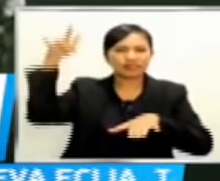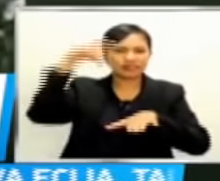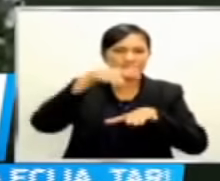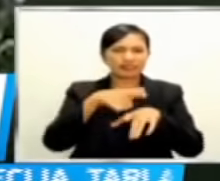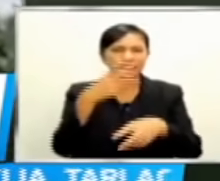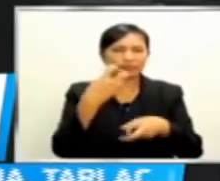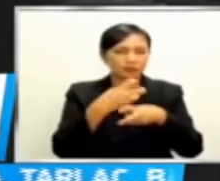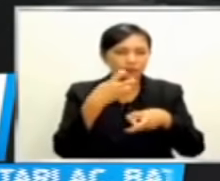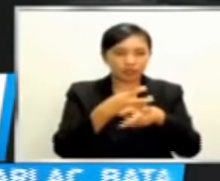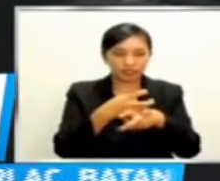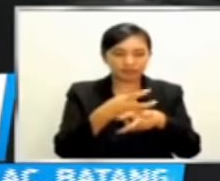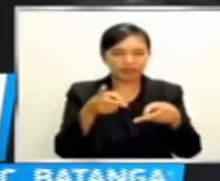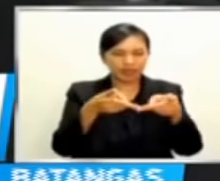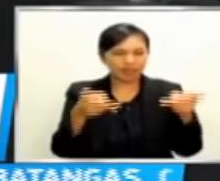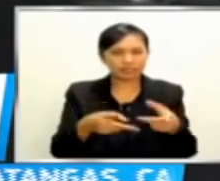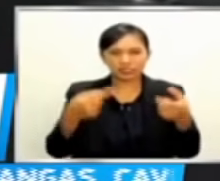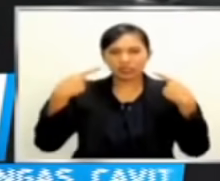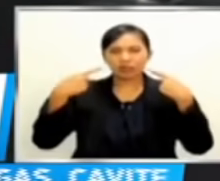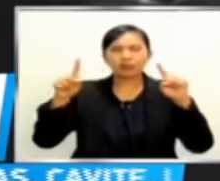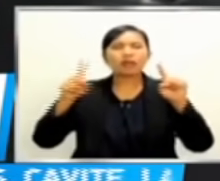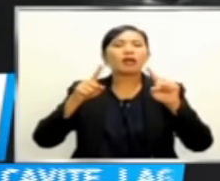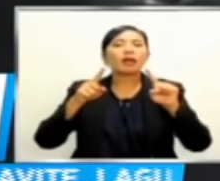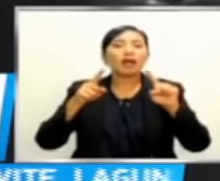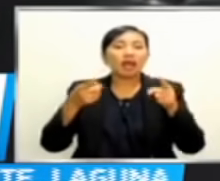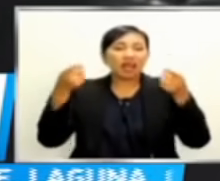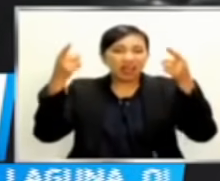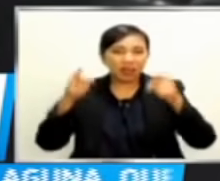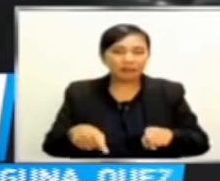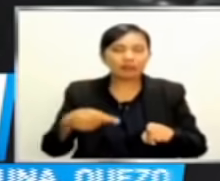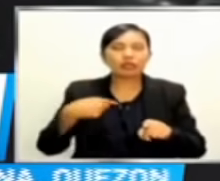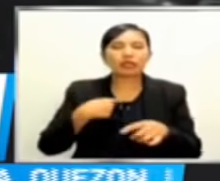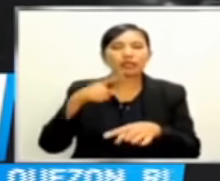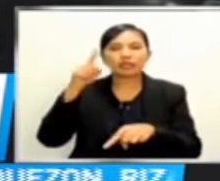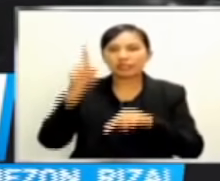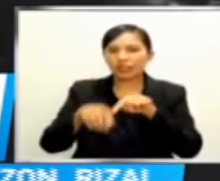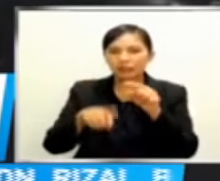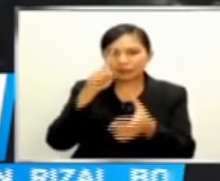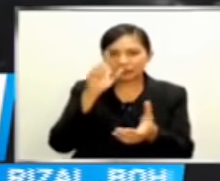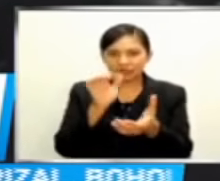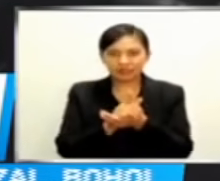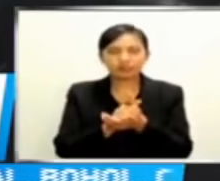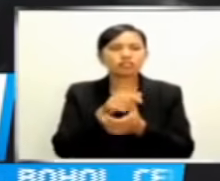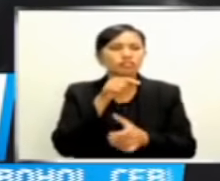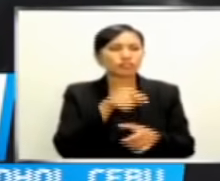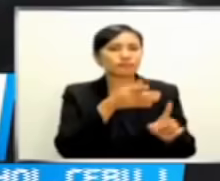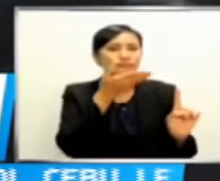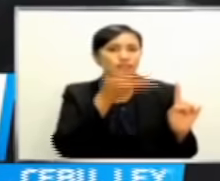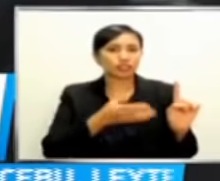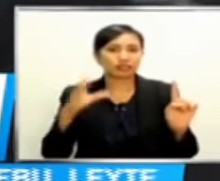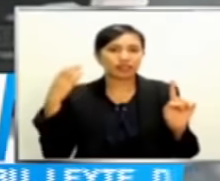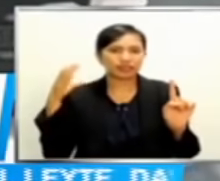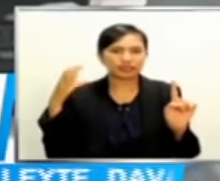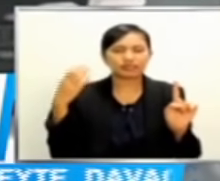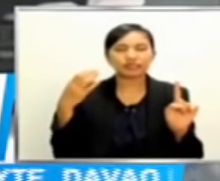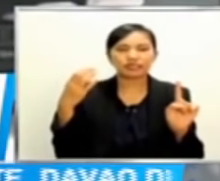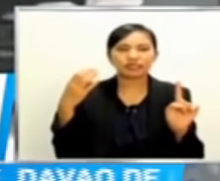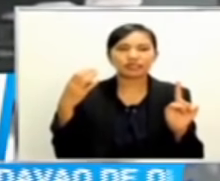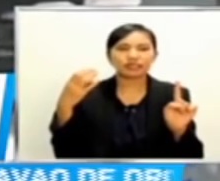makapaniwala sa nangyari, bagamat balak nang mag-file ng early retirement ng pinsan para sundan ang kanyang fiancé sa